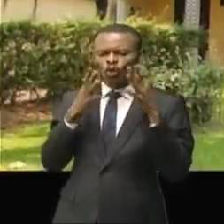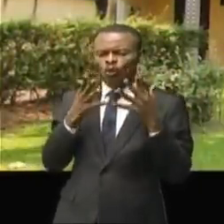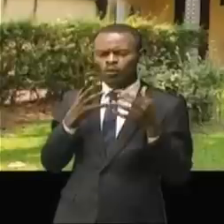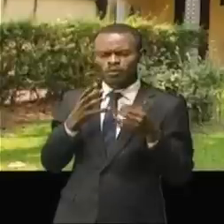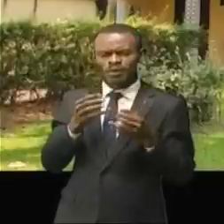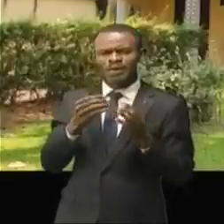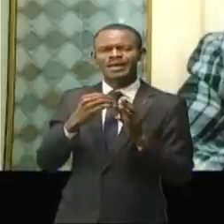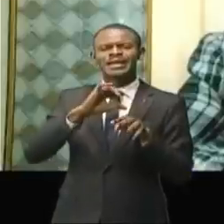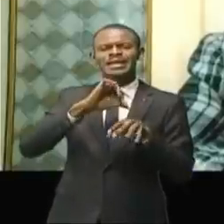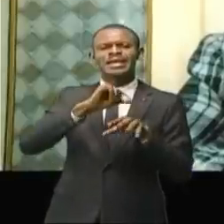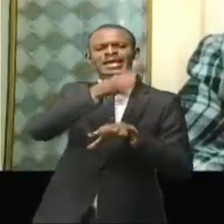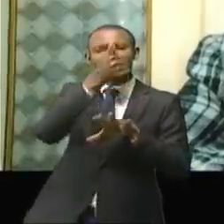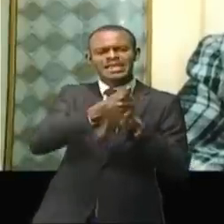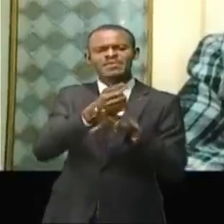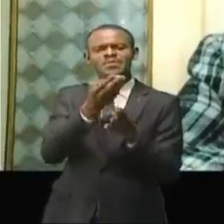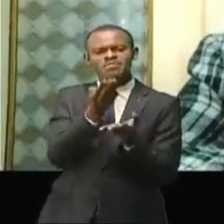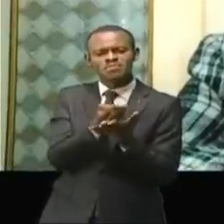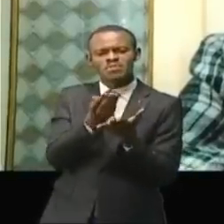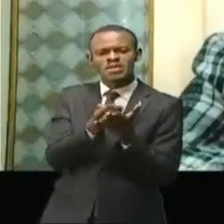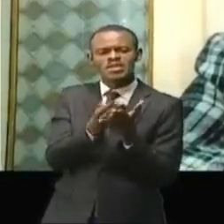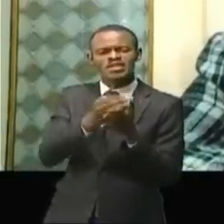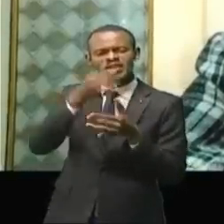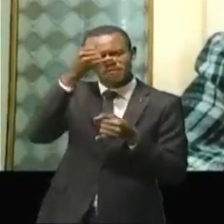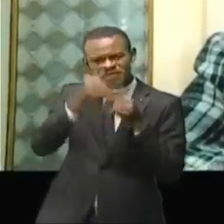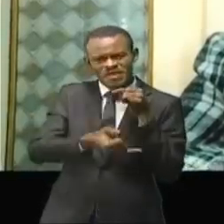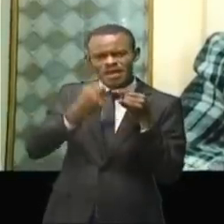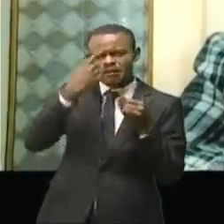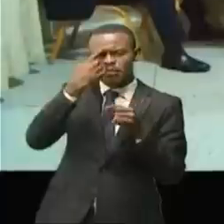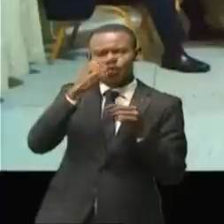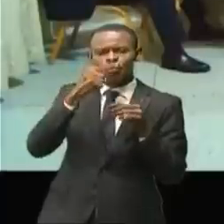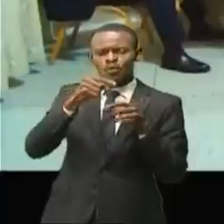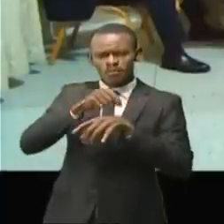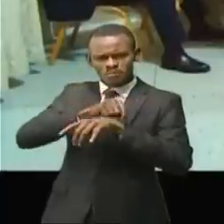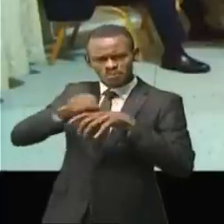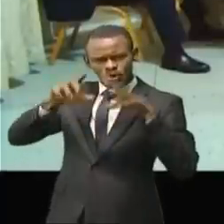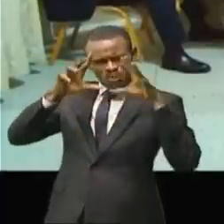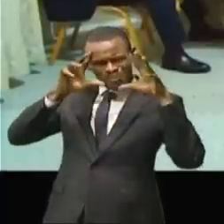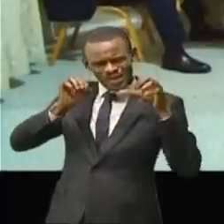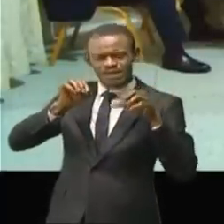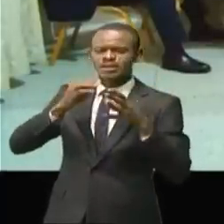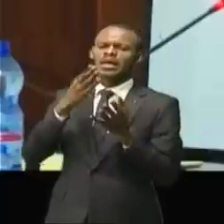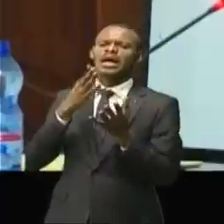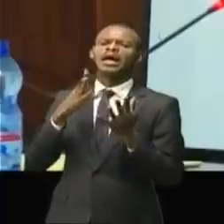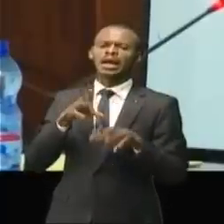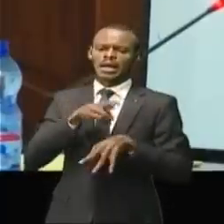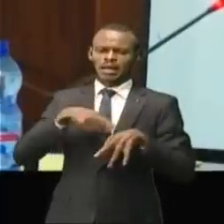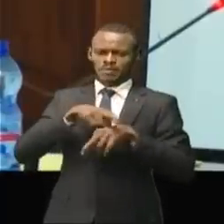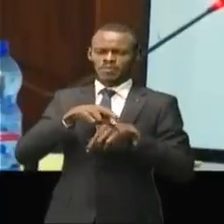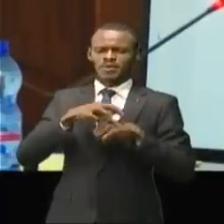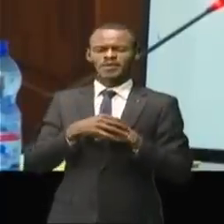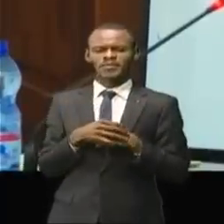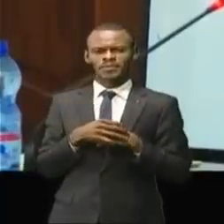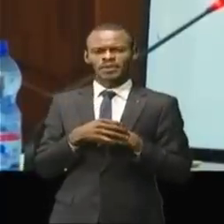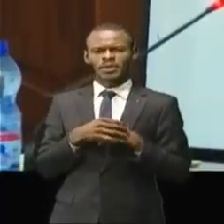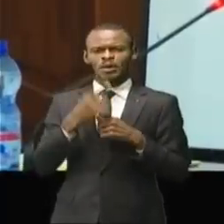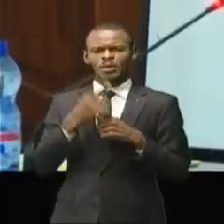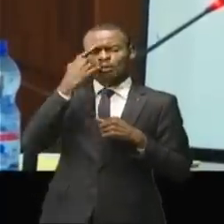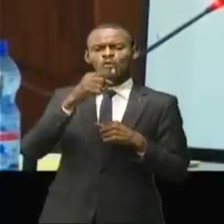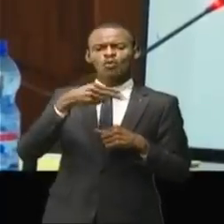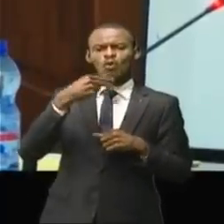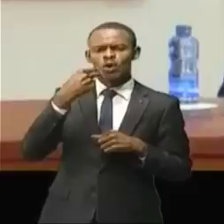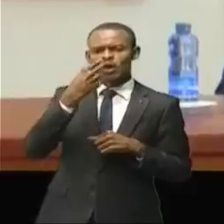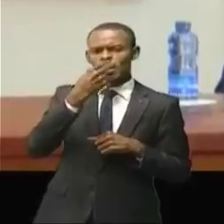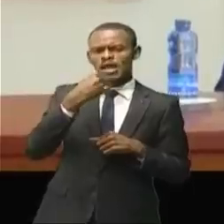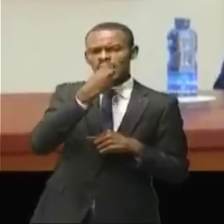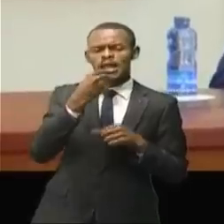2024 dans son mode d'ouverture le directeur de cabinet adjoint du chef de l'État en charge des questions économiques et